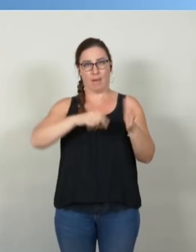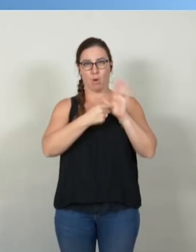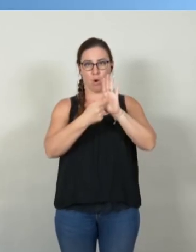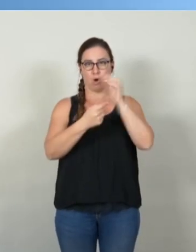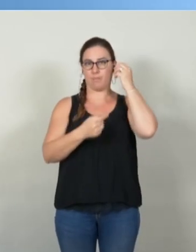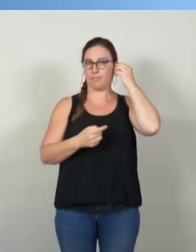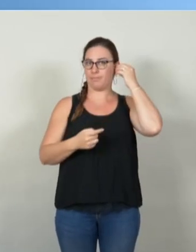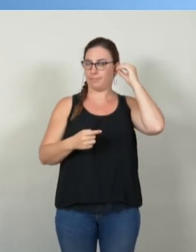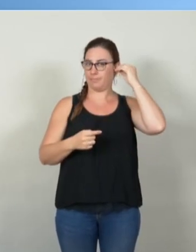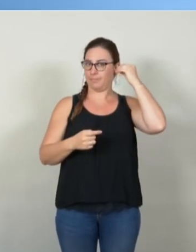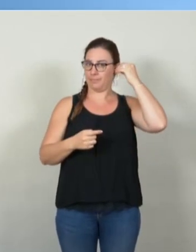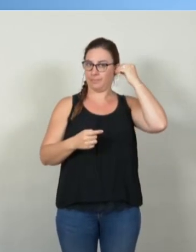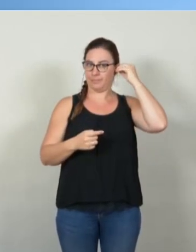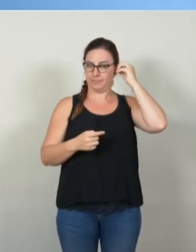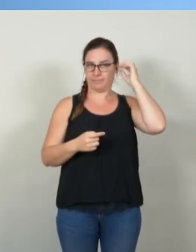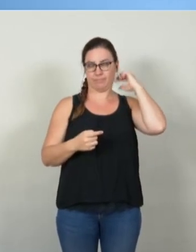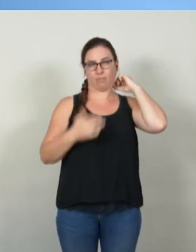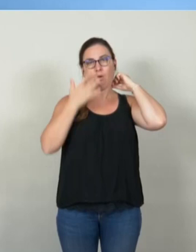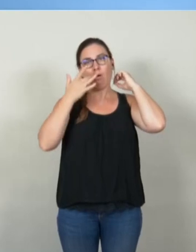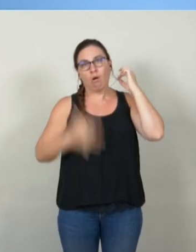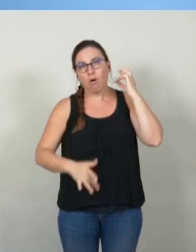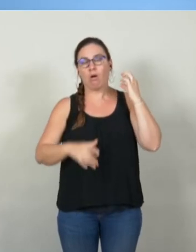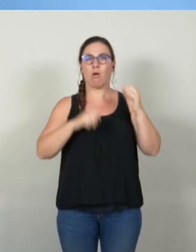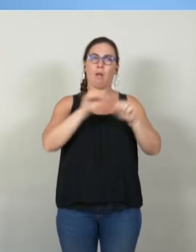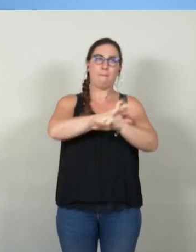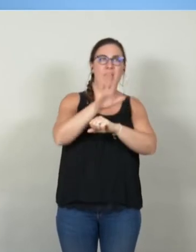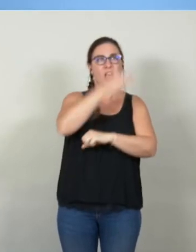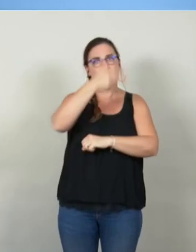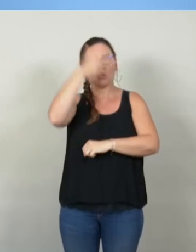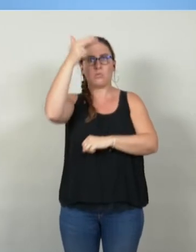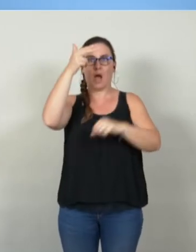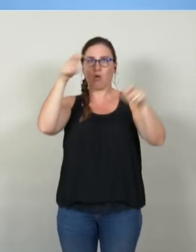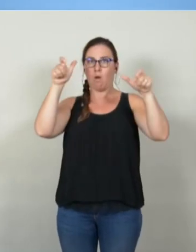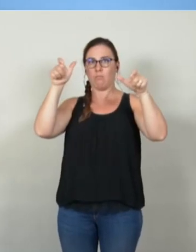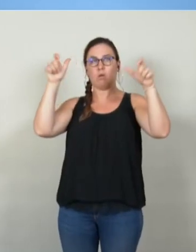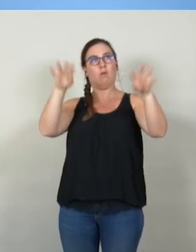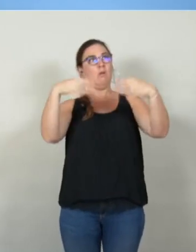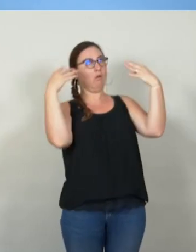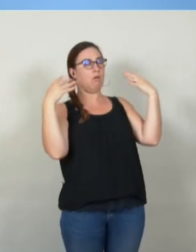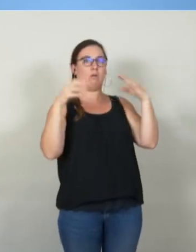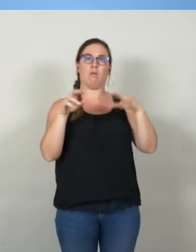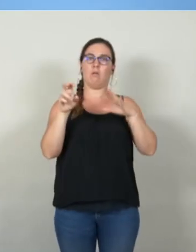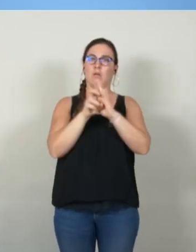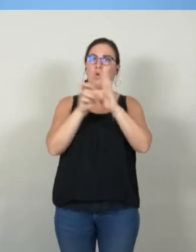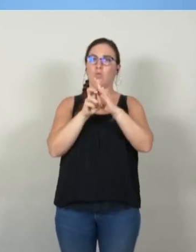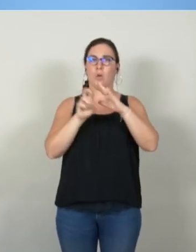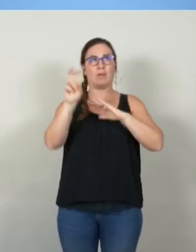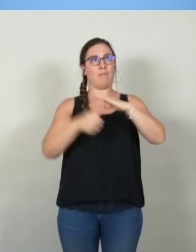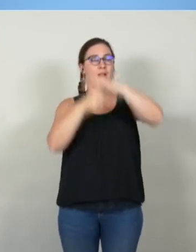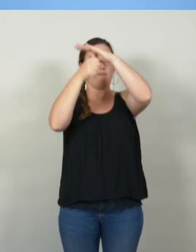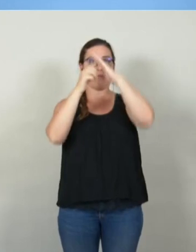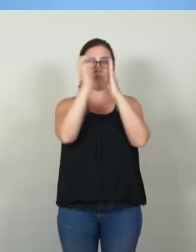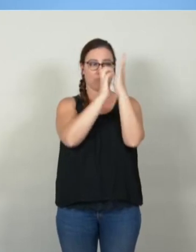je je le cite déplore le manque d'intérêt des grands médias nationaux pour le titre de capital verte estimant que seul 11 articles